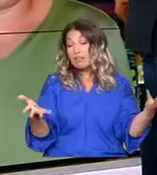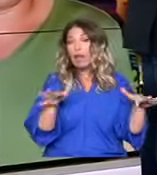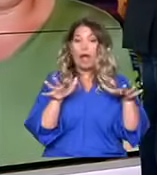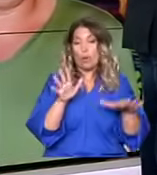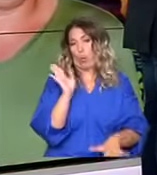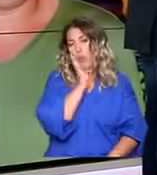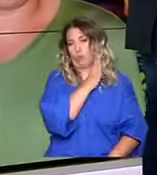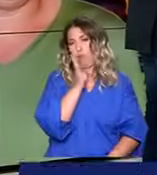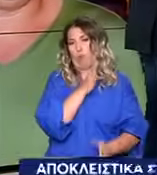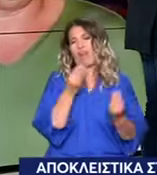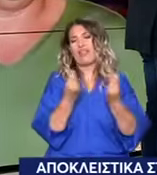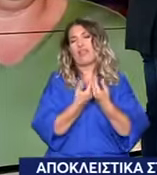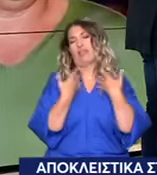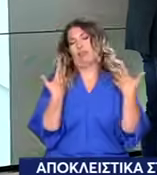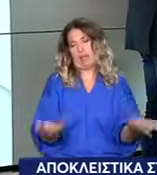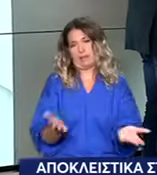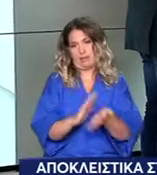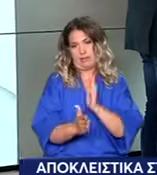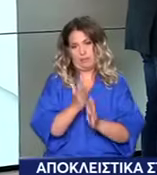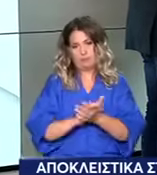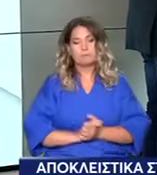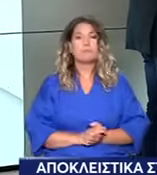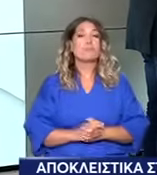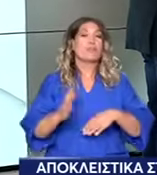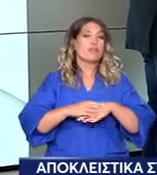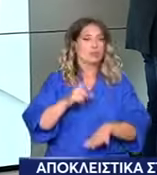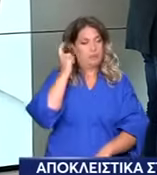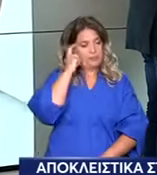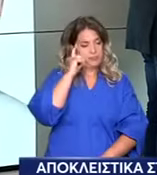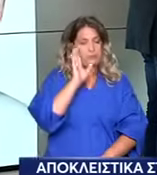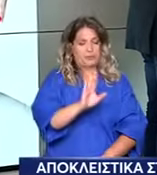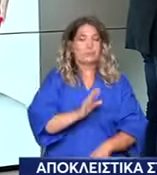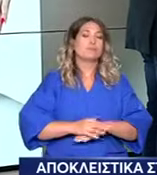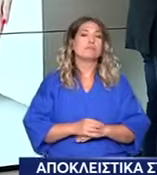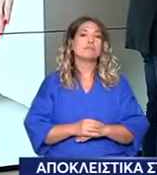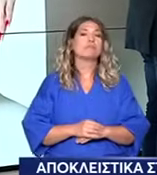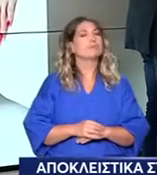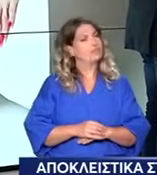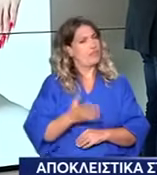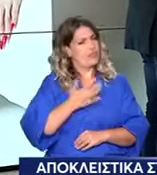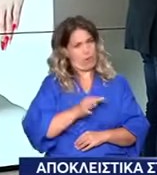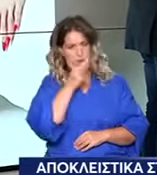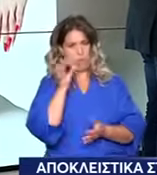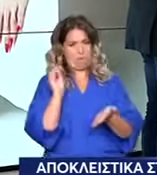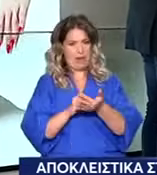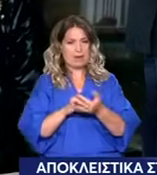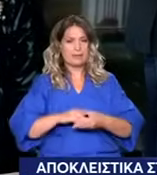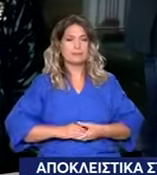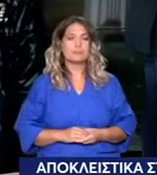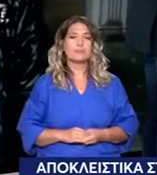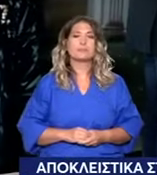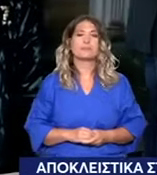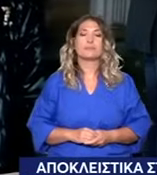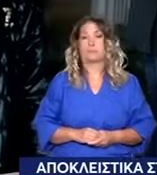και προσπαθεί να υποστηρίξει τα δικά του επιχειρήματα. Εγώ πάντως θα συμπλήρωνε και κάτι άλλο. Το είπα και πριν, αλλά θέλω να το ξαναπώ ότι μετά από ένα